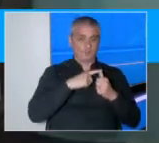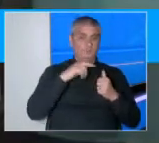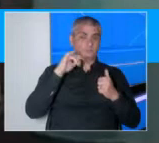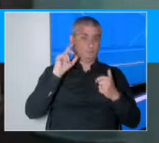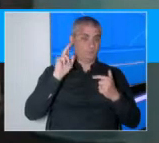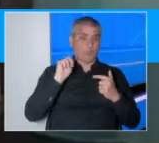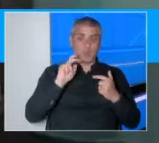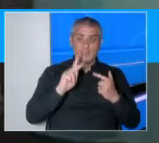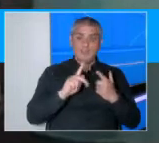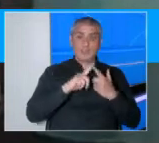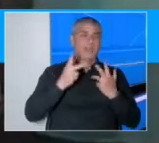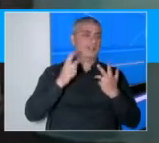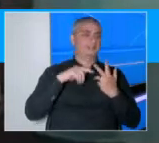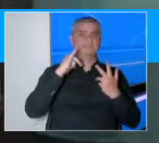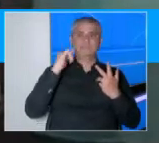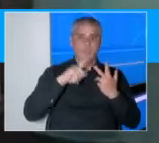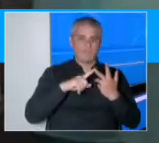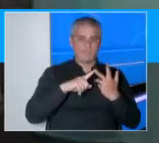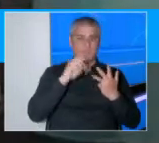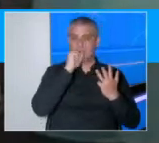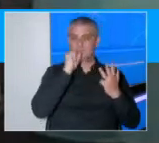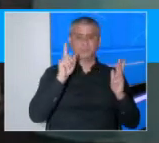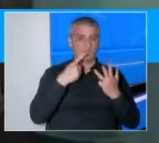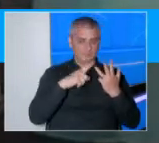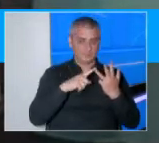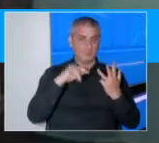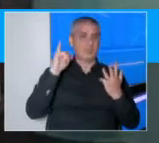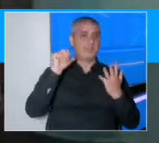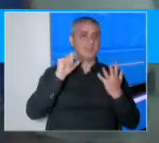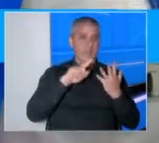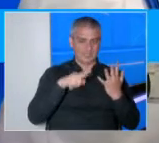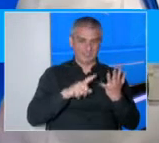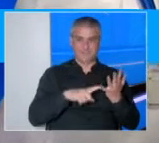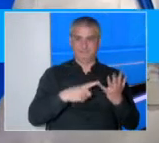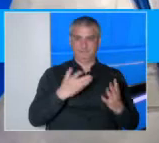נועה קירל, זהבה בן, שירה בציבור עם אפי נצר וירדנה ארזי.